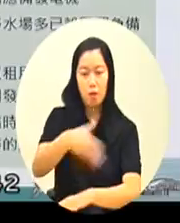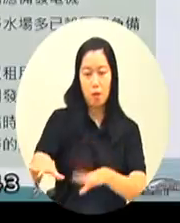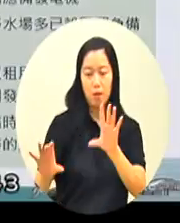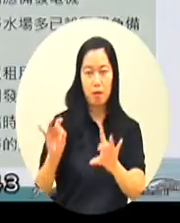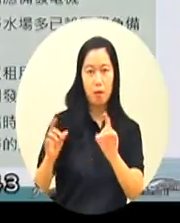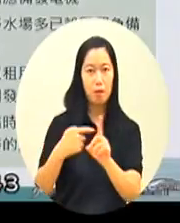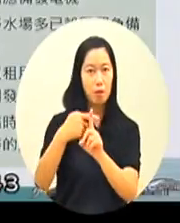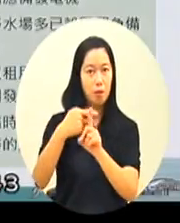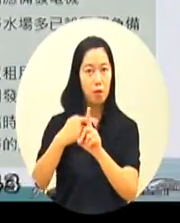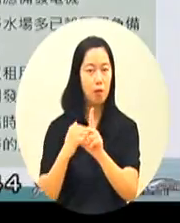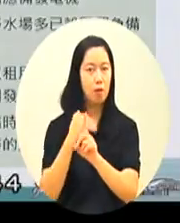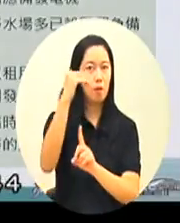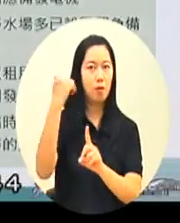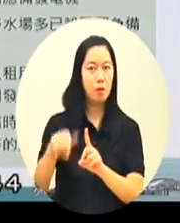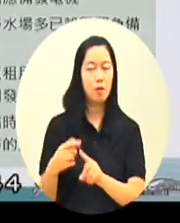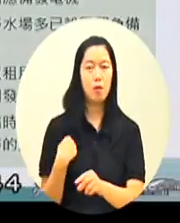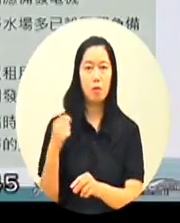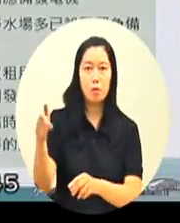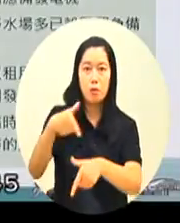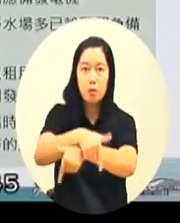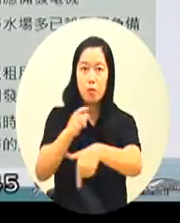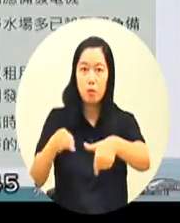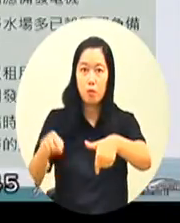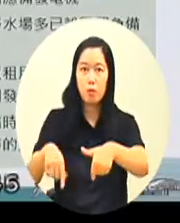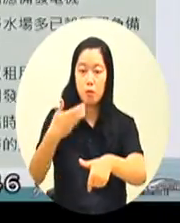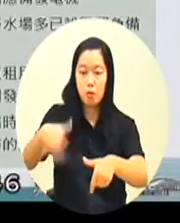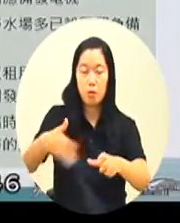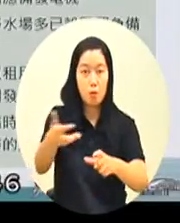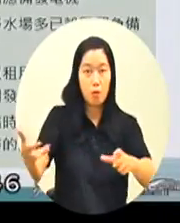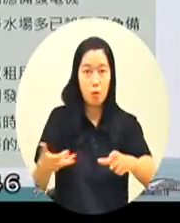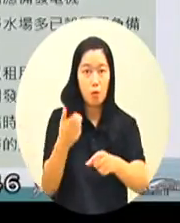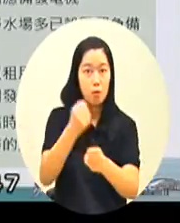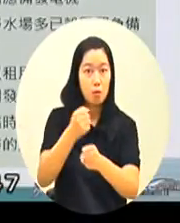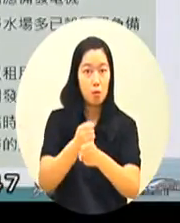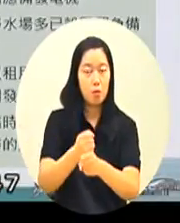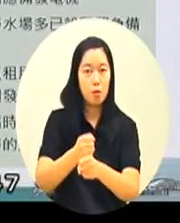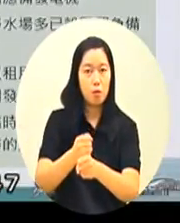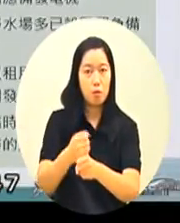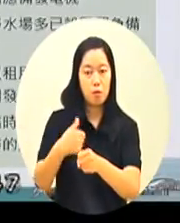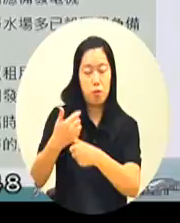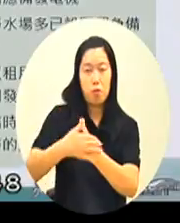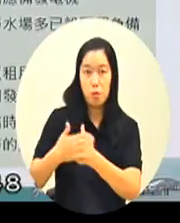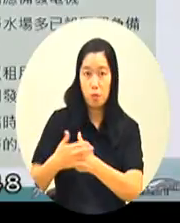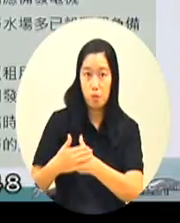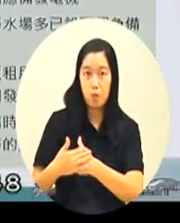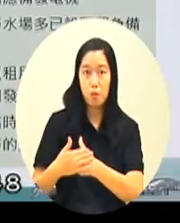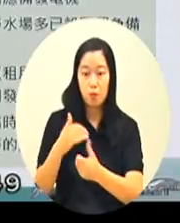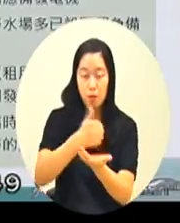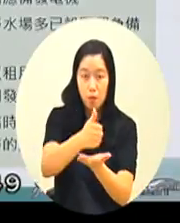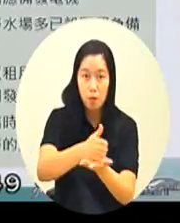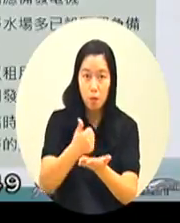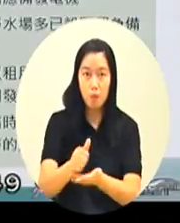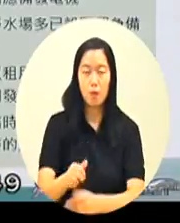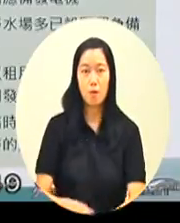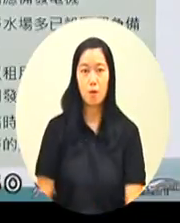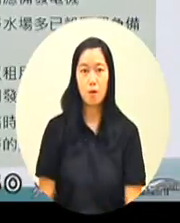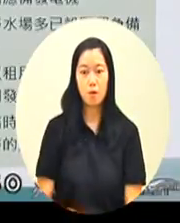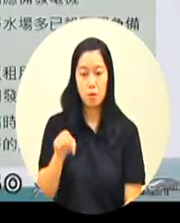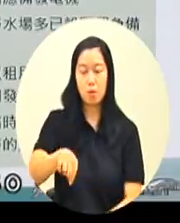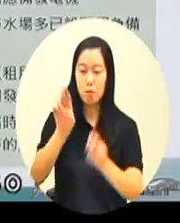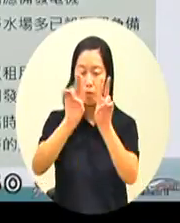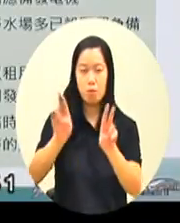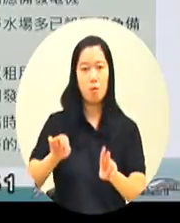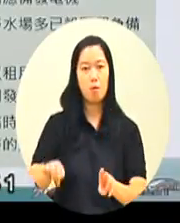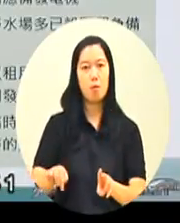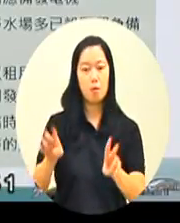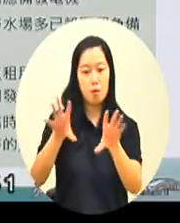我们是透过南化水库的供水 来做一些资源供应，那都是因为电力的关系，